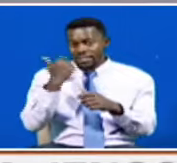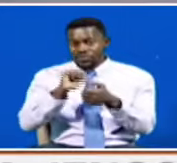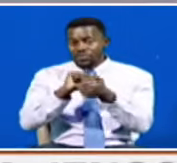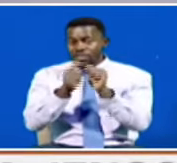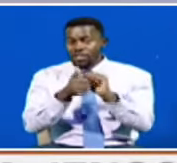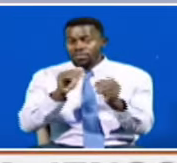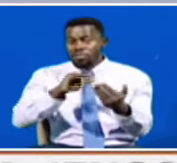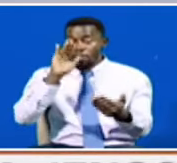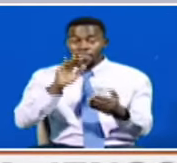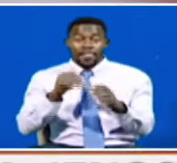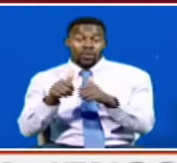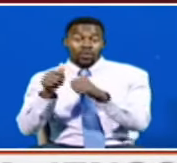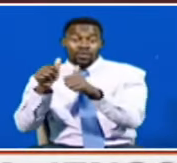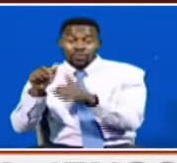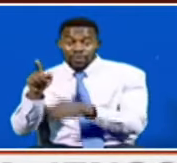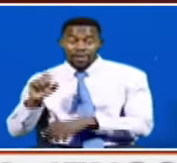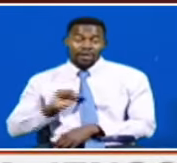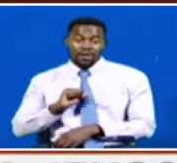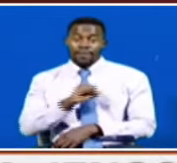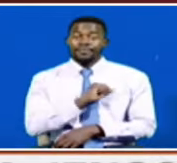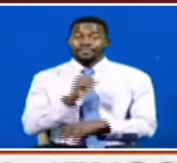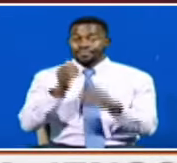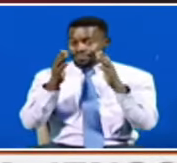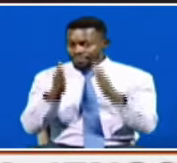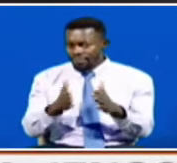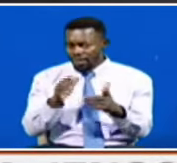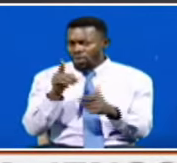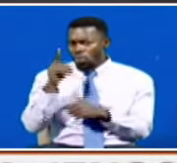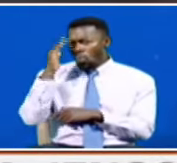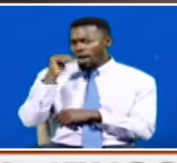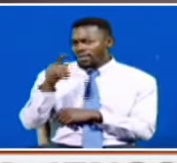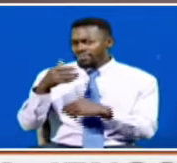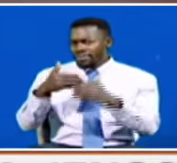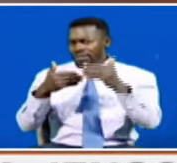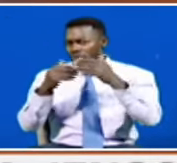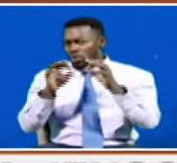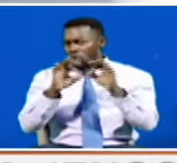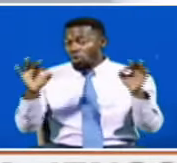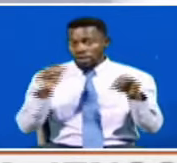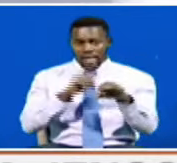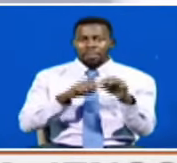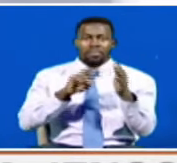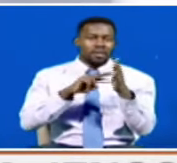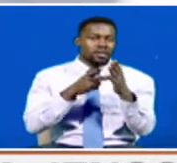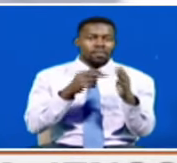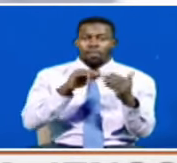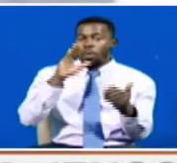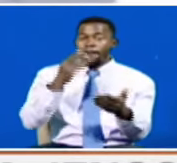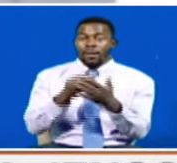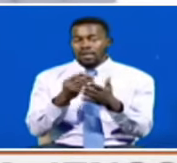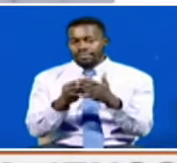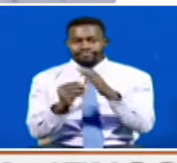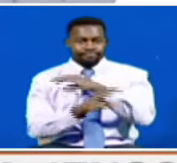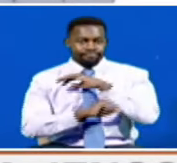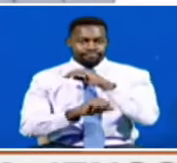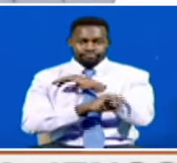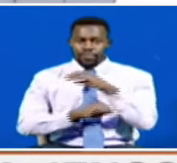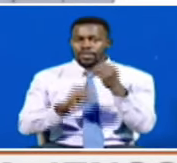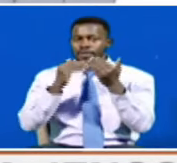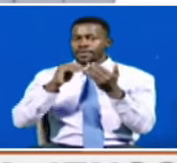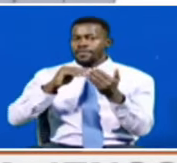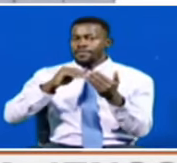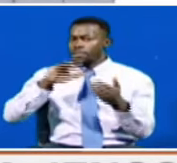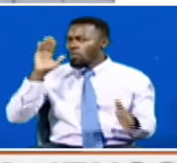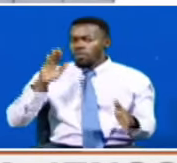na Cherargei, kando na kuchukua muda mrefu zaidi, fedha zilizotumika ziliporwa ikilinganishwa na gharama ya ujenzi wa majumba mengine